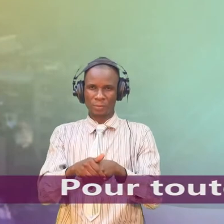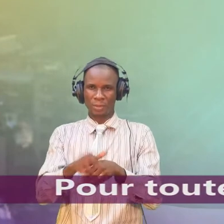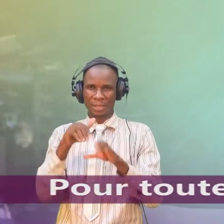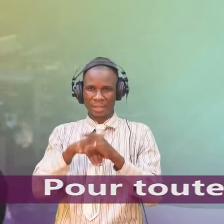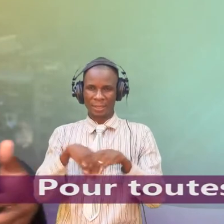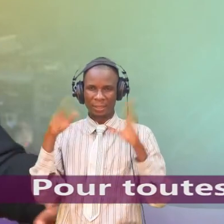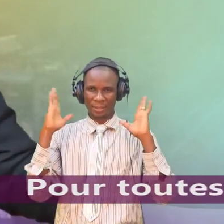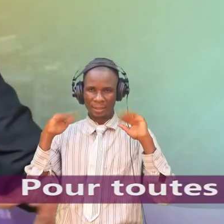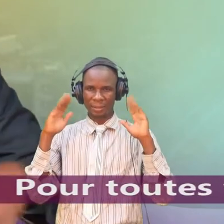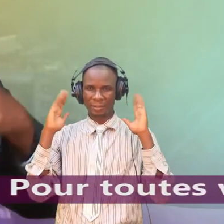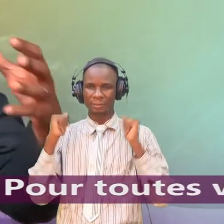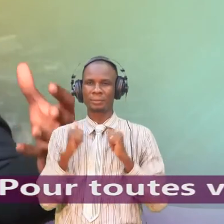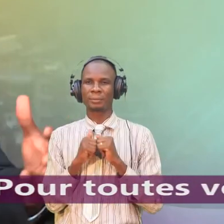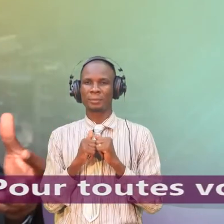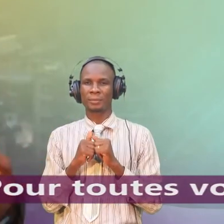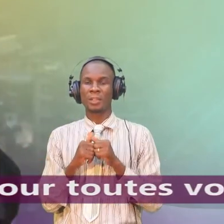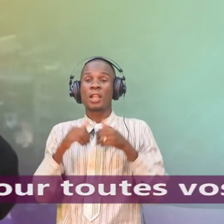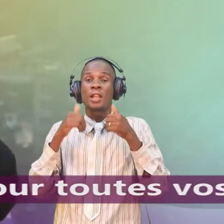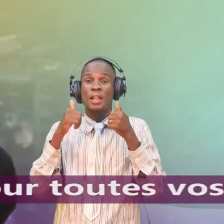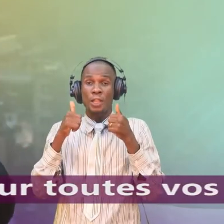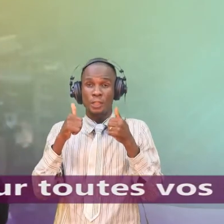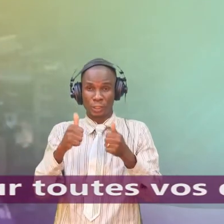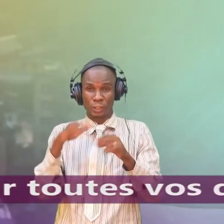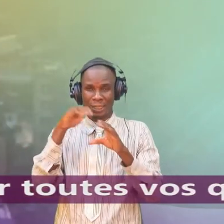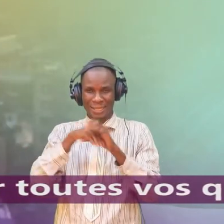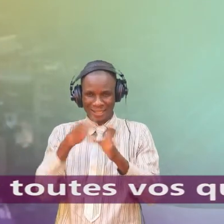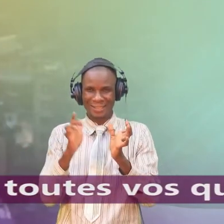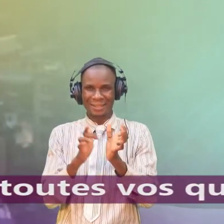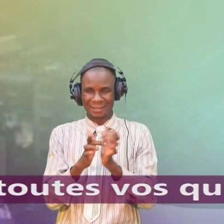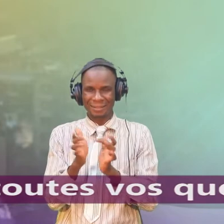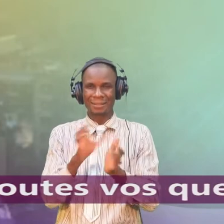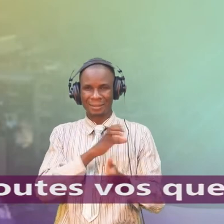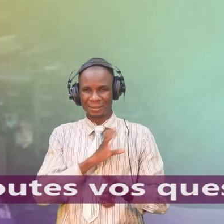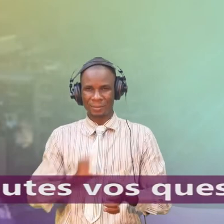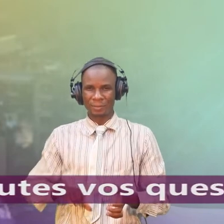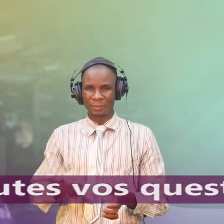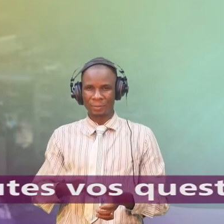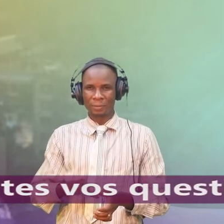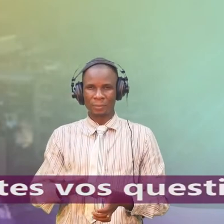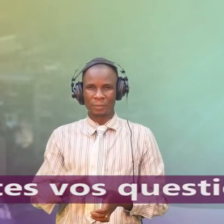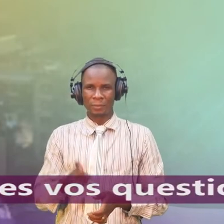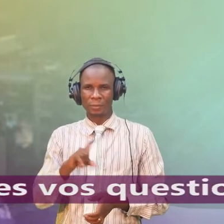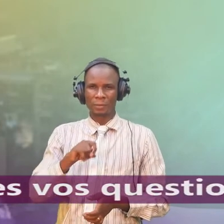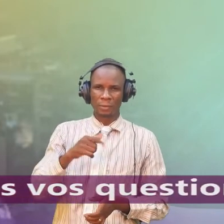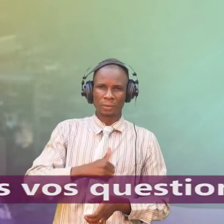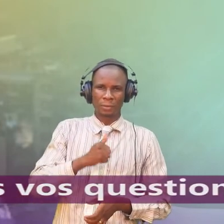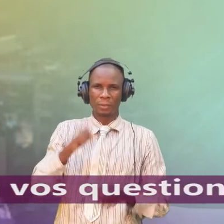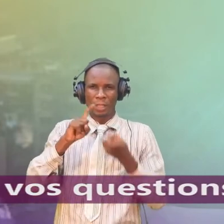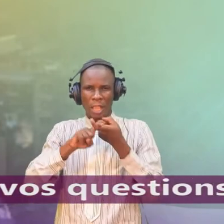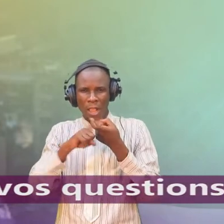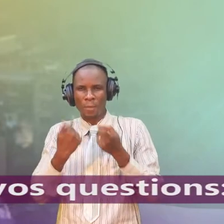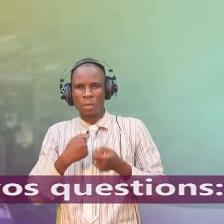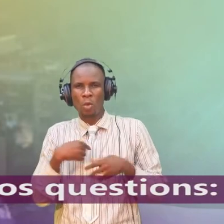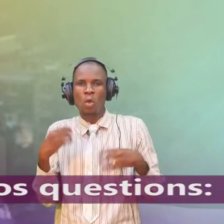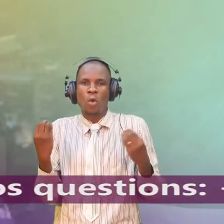walingekufa, lakini wanapotoa mwana kondoo ilikuwa mfano kwamba Masihi atakufa